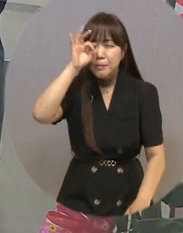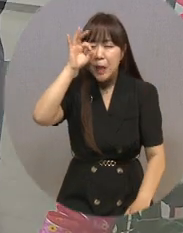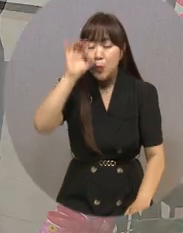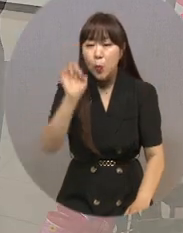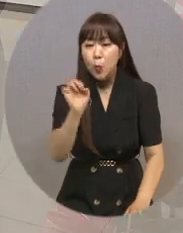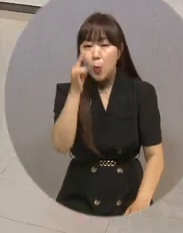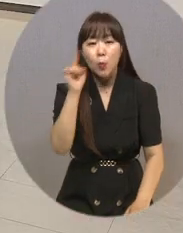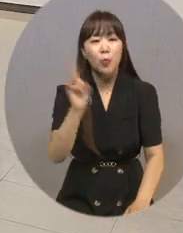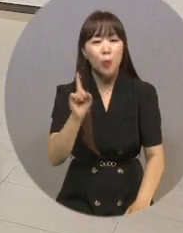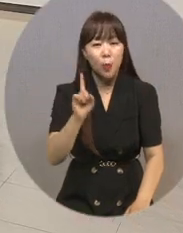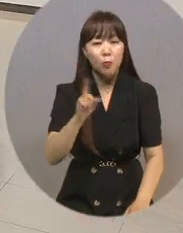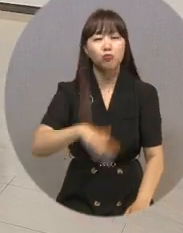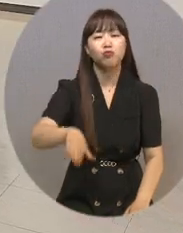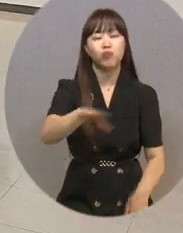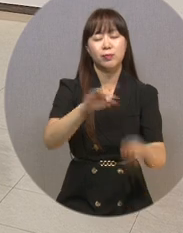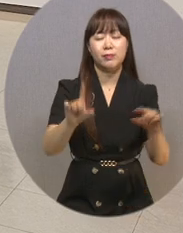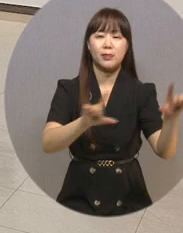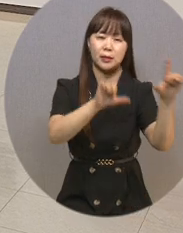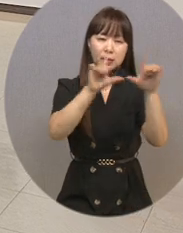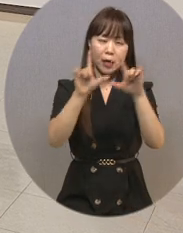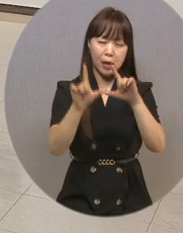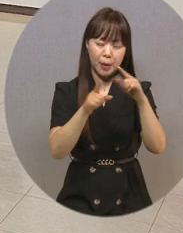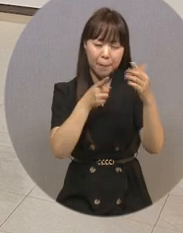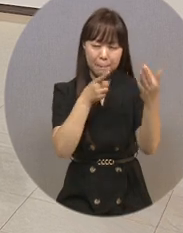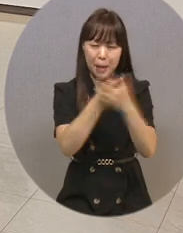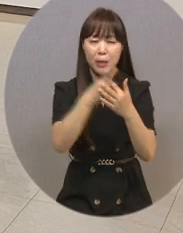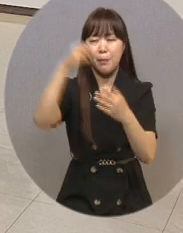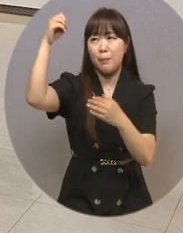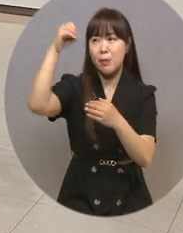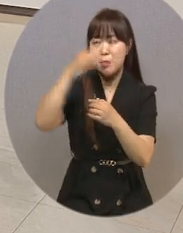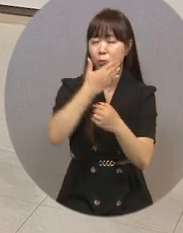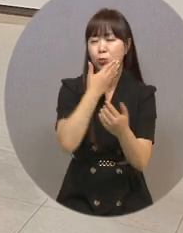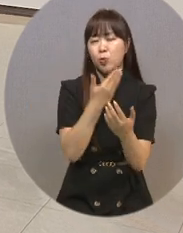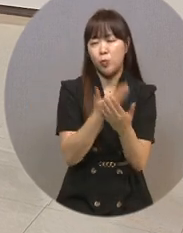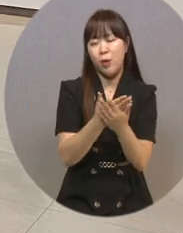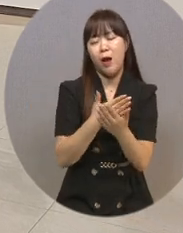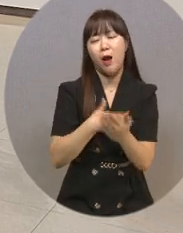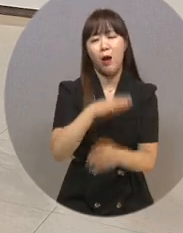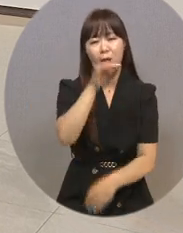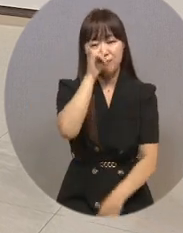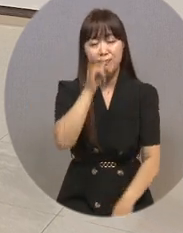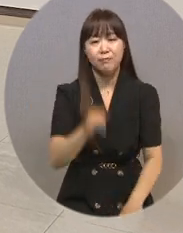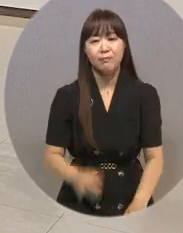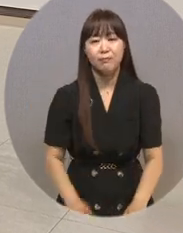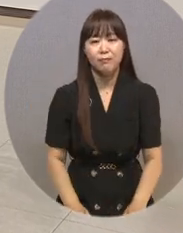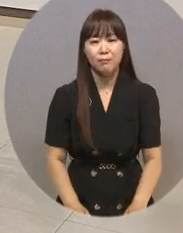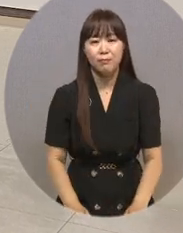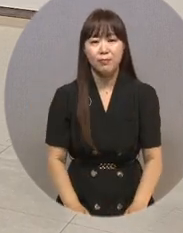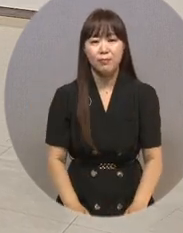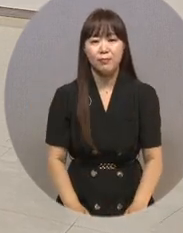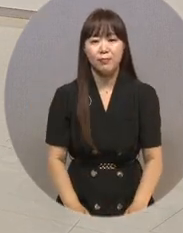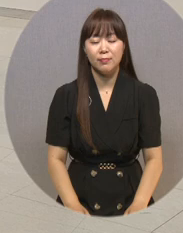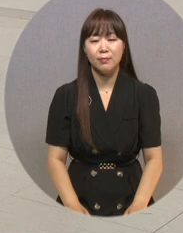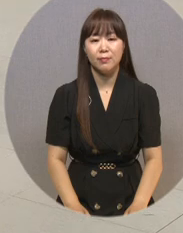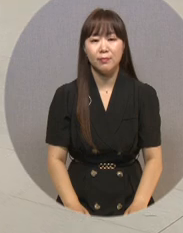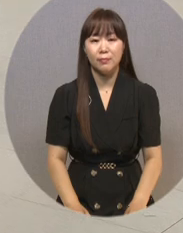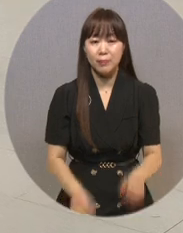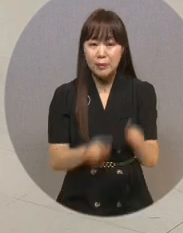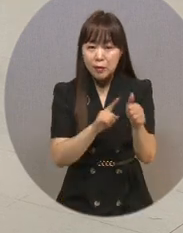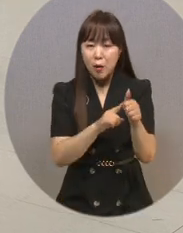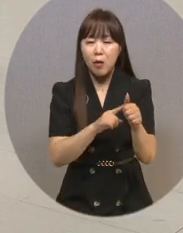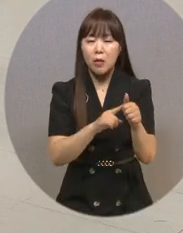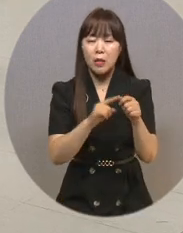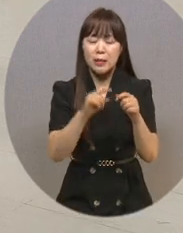이유는 우리네 삶을 관통하는 빛의 소중함을 알기 때문입니다. 그는 오랜